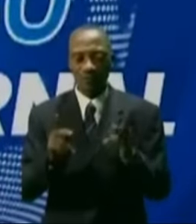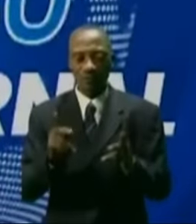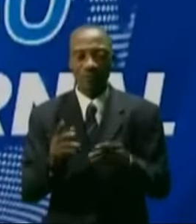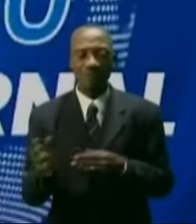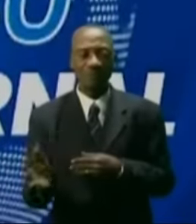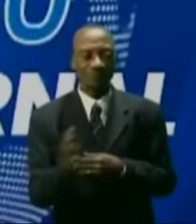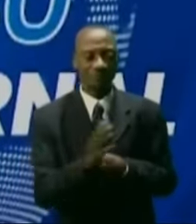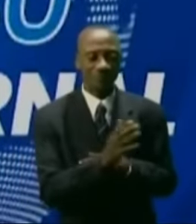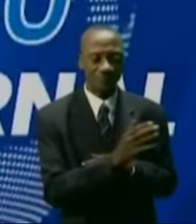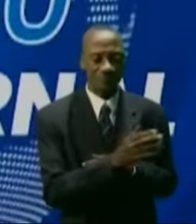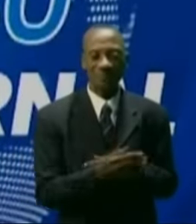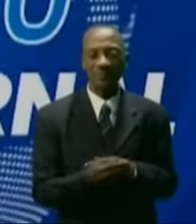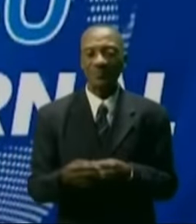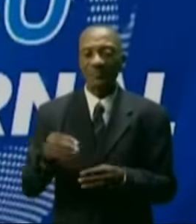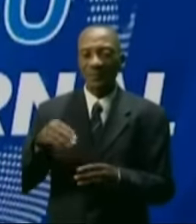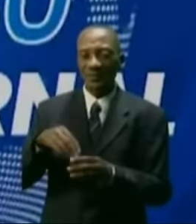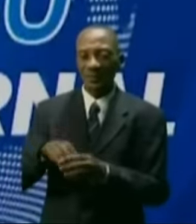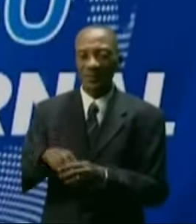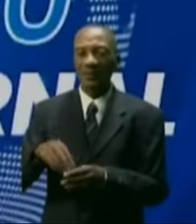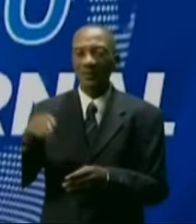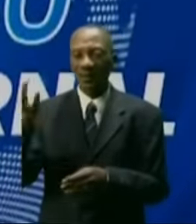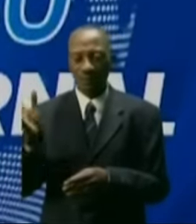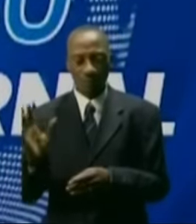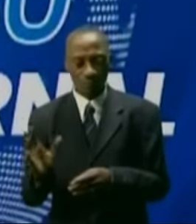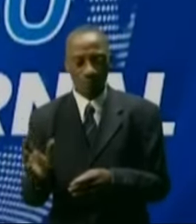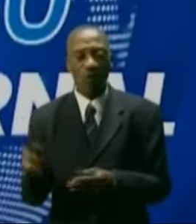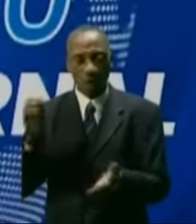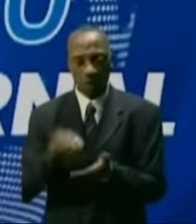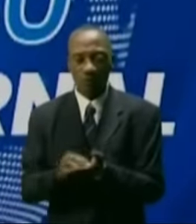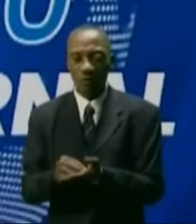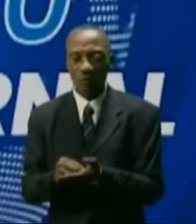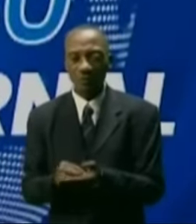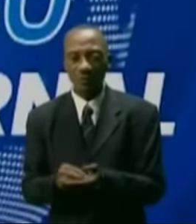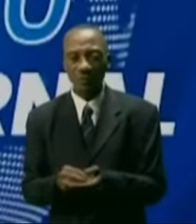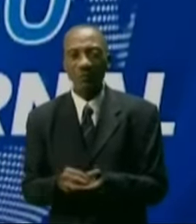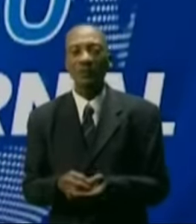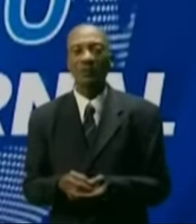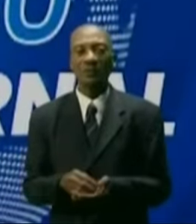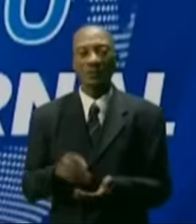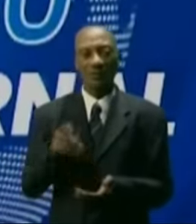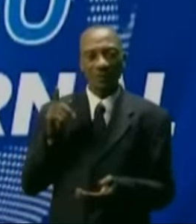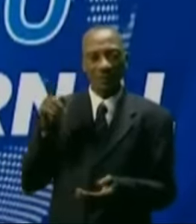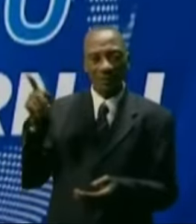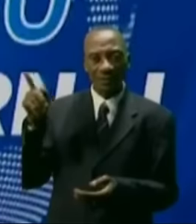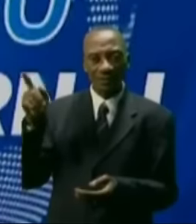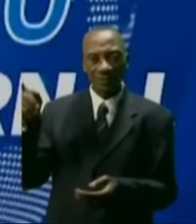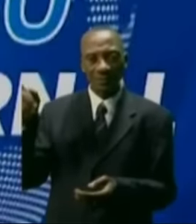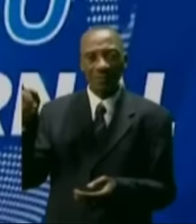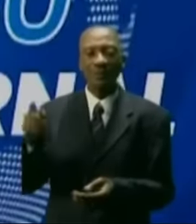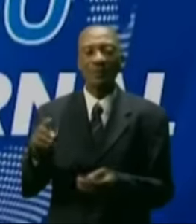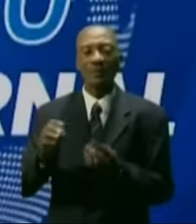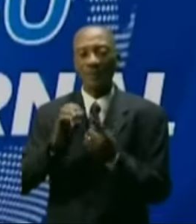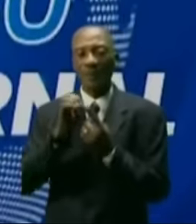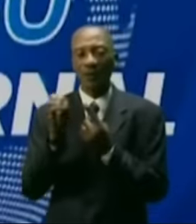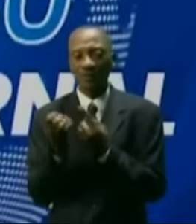Reste dans le Congo central cette fois pour vous faire revivre en image le reportage relatif à la Journée internationale de l'environnement célébrée chaque